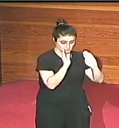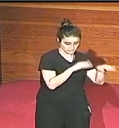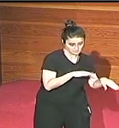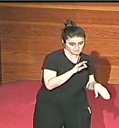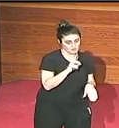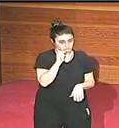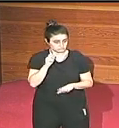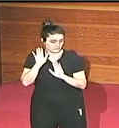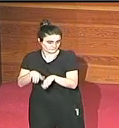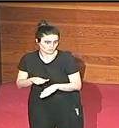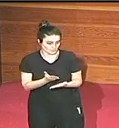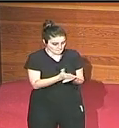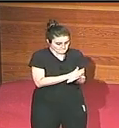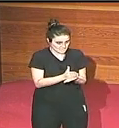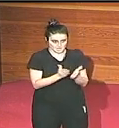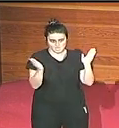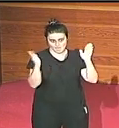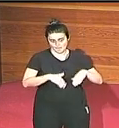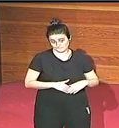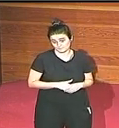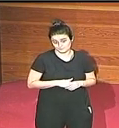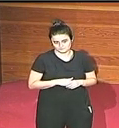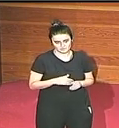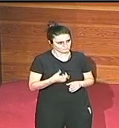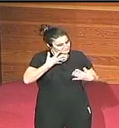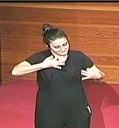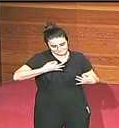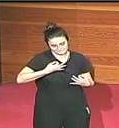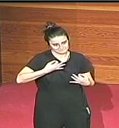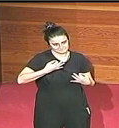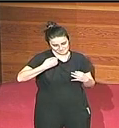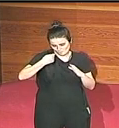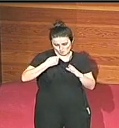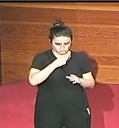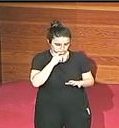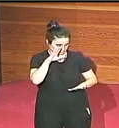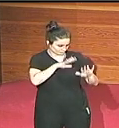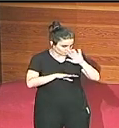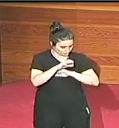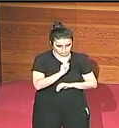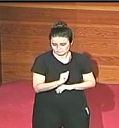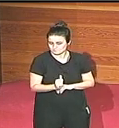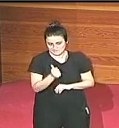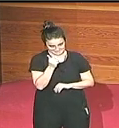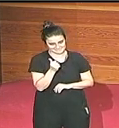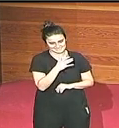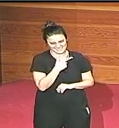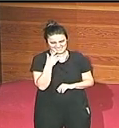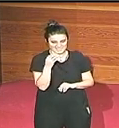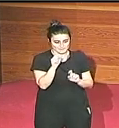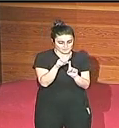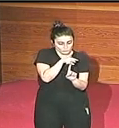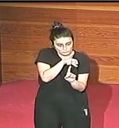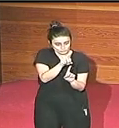ez dago erdibidekorik, ez? Eta errealitatea oso komplexua da. Oso komplexua da. Eta kontatu beharra dago, ez? Ikuspegi ezberdinetatik. Kontatu beharra